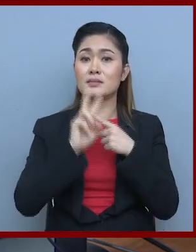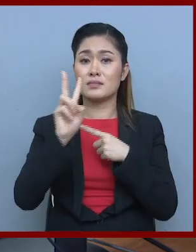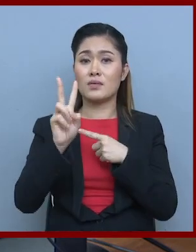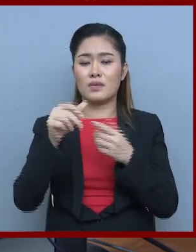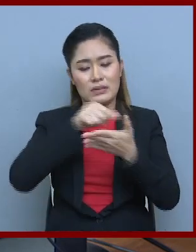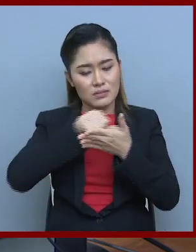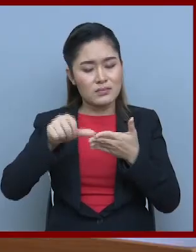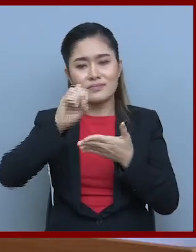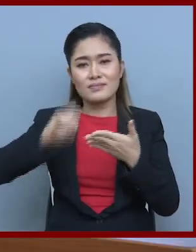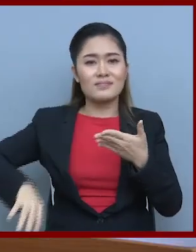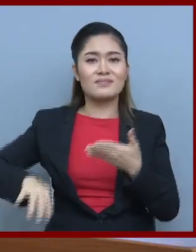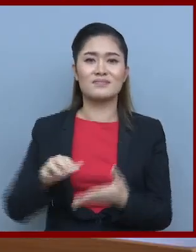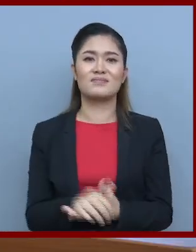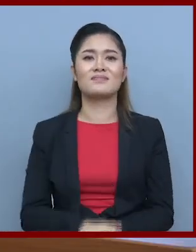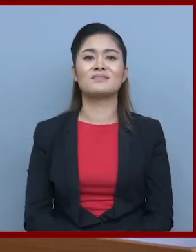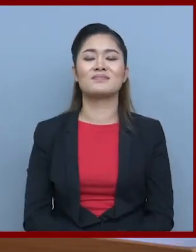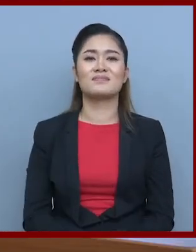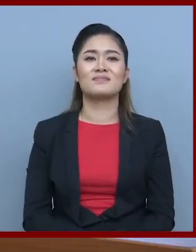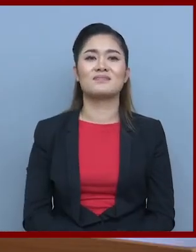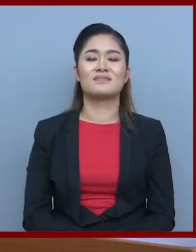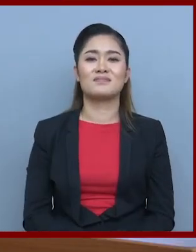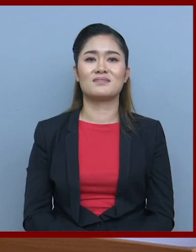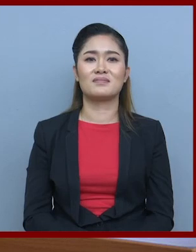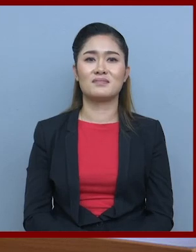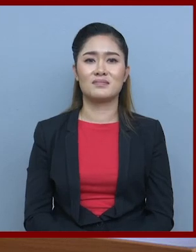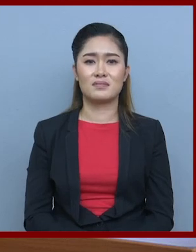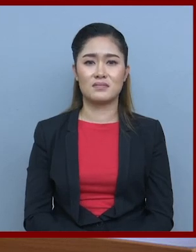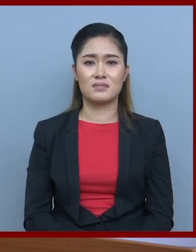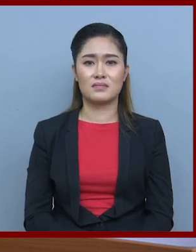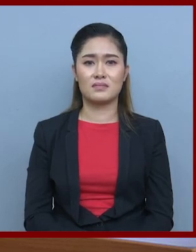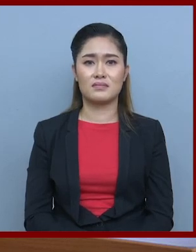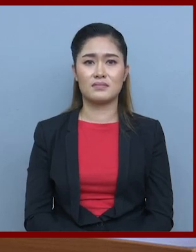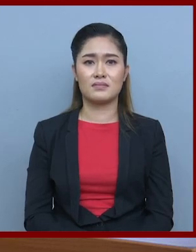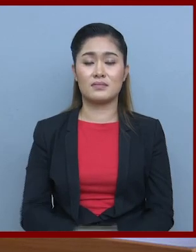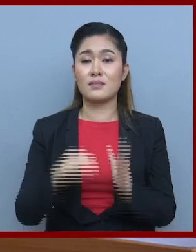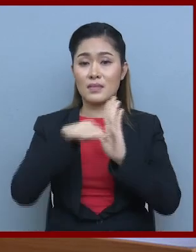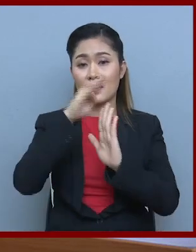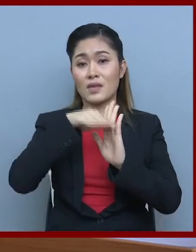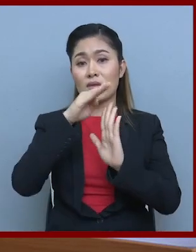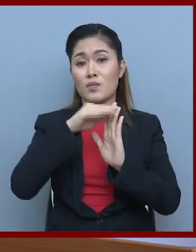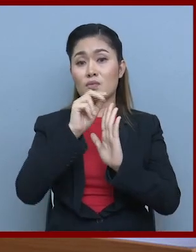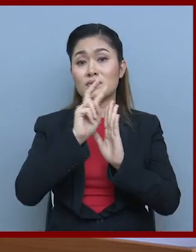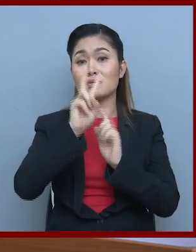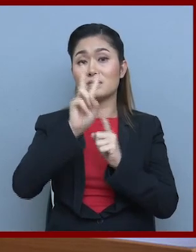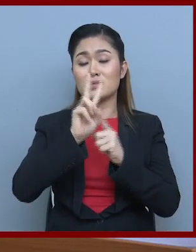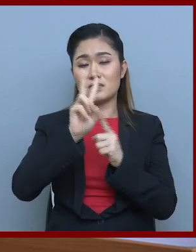2ก็เคลียร์แคปชั่นออก บน SS Panel